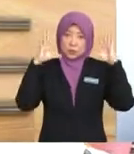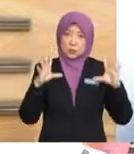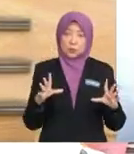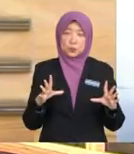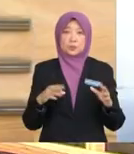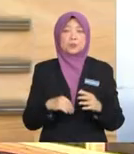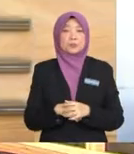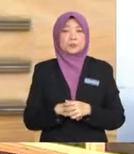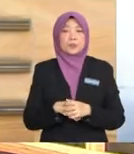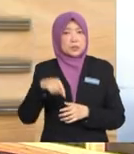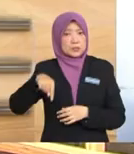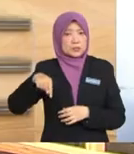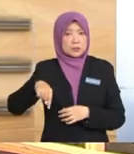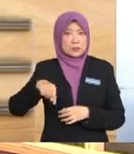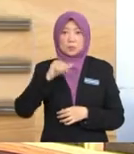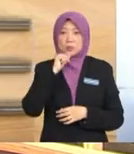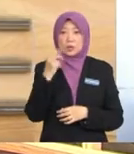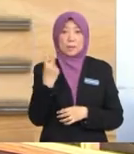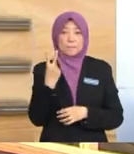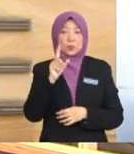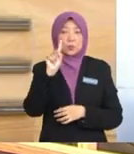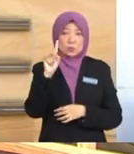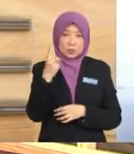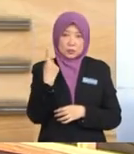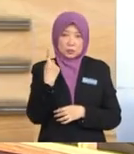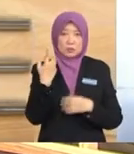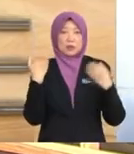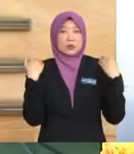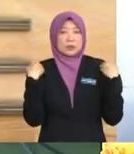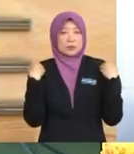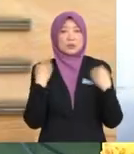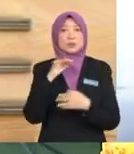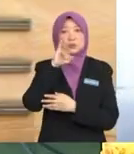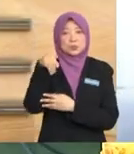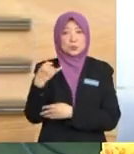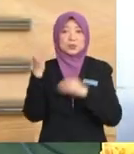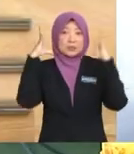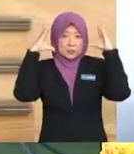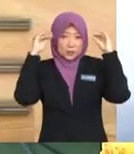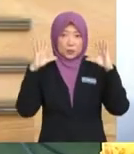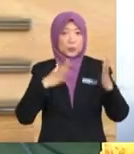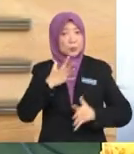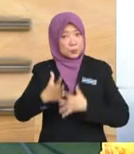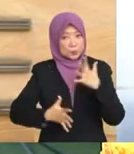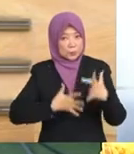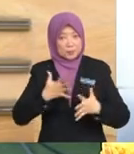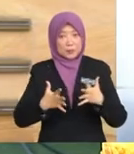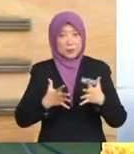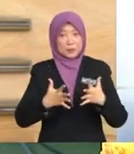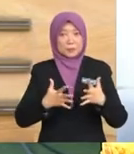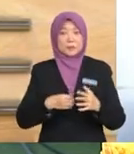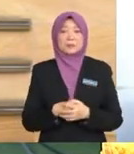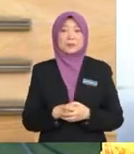di sini bukan kita berdua sahaja. Kita turut ditemani guru jurubahasa isyarat kita,